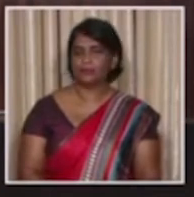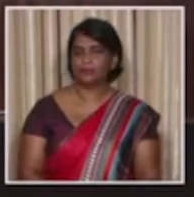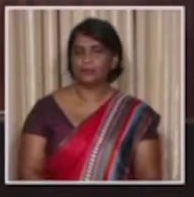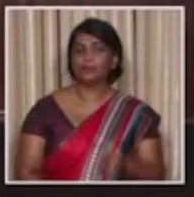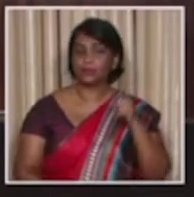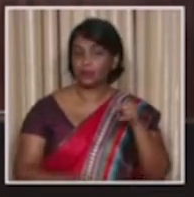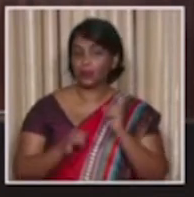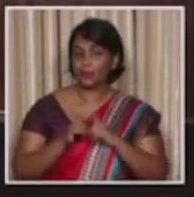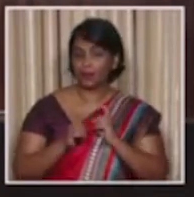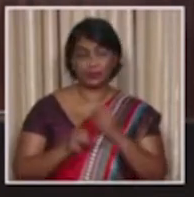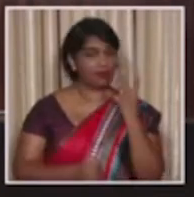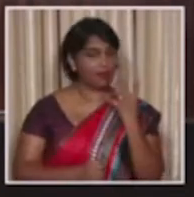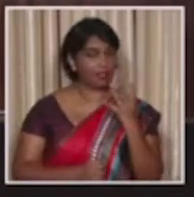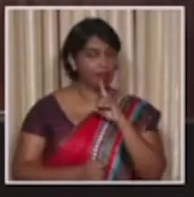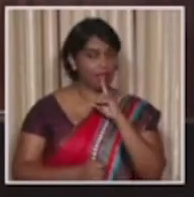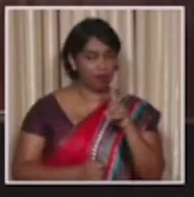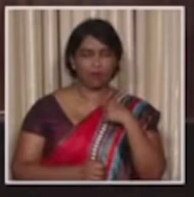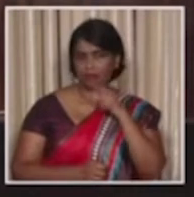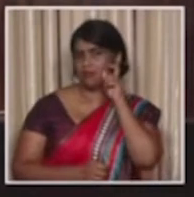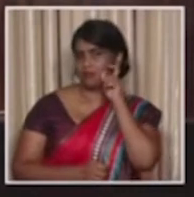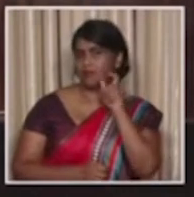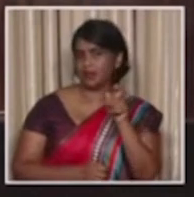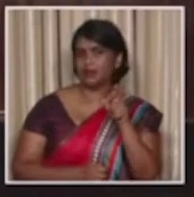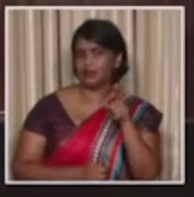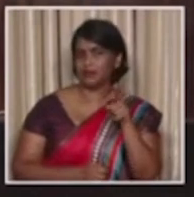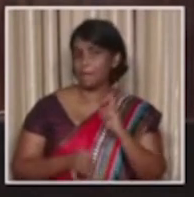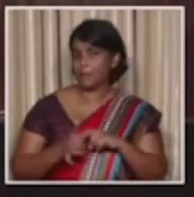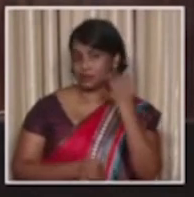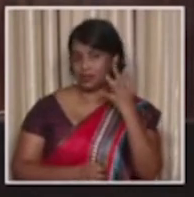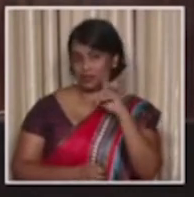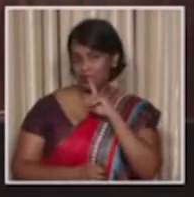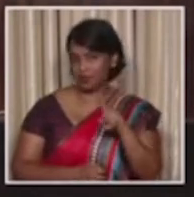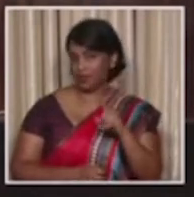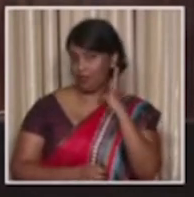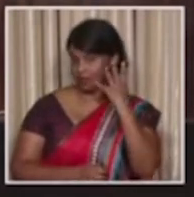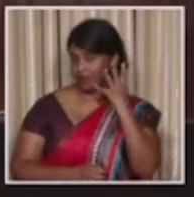ඔබතුමා ප්‍රශ්න හතරක් ඇහුව බව මම බලාගෙන හිටියා. ඔබතුමා ප්‍රශ්න හතරක් ඇහුවා.